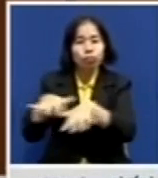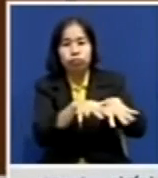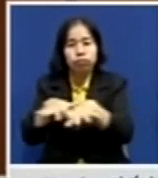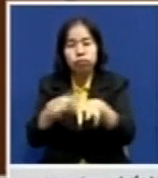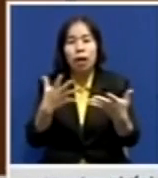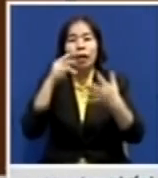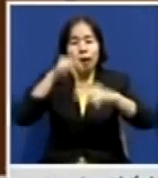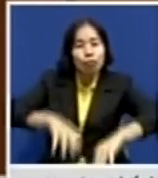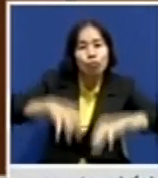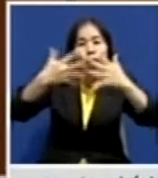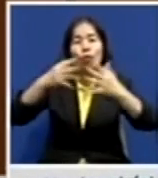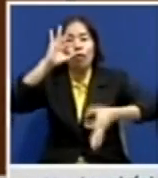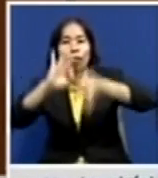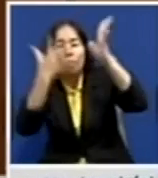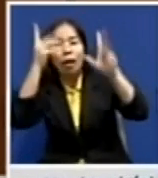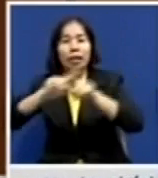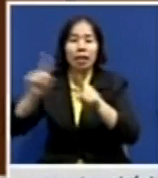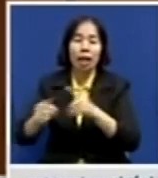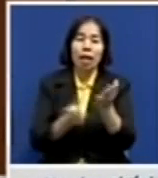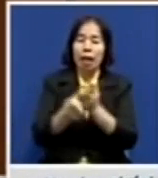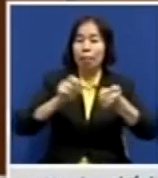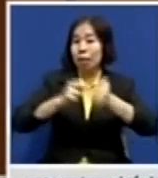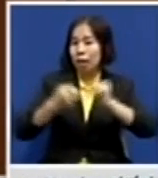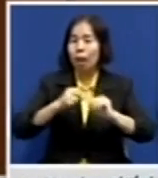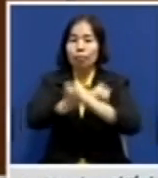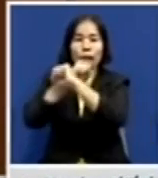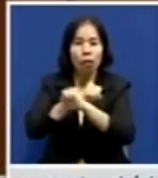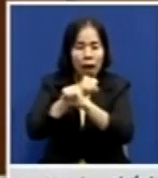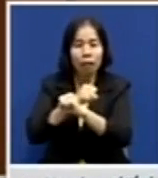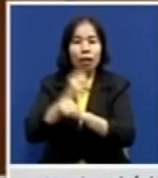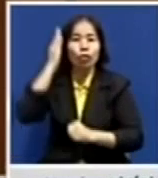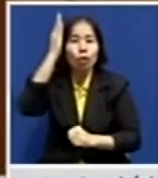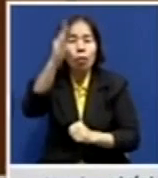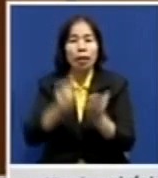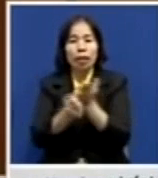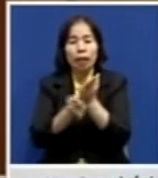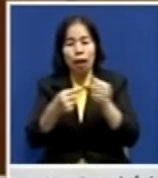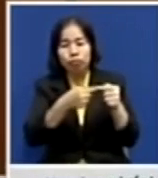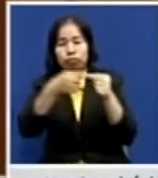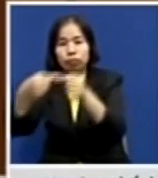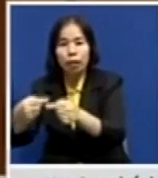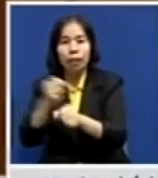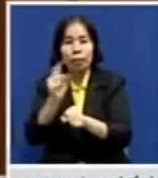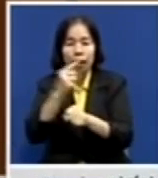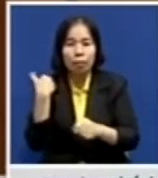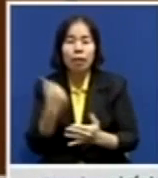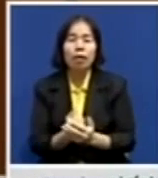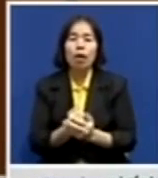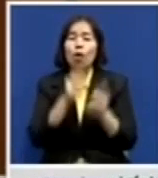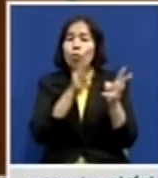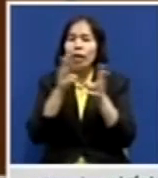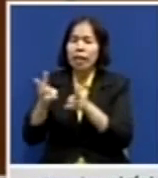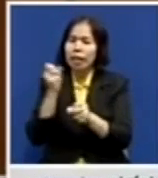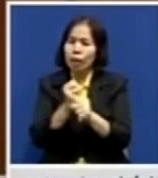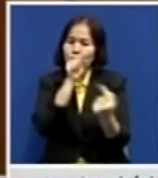ความช่วยเหลือระหว่างเกิดภัยการแก้ไขปัญหาระยะยาวโดยจัดระบบติดตามสถานการณ์อย่างต่อเนื่องกระบวนการที่เหมาะสม